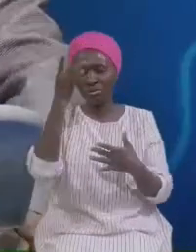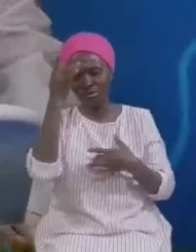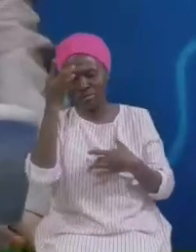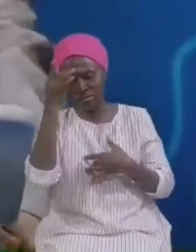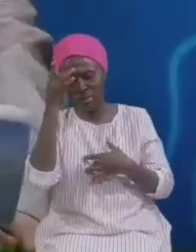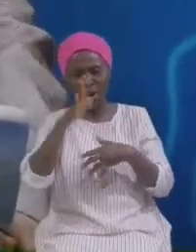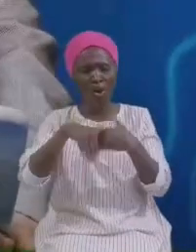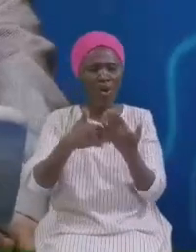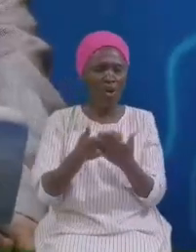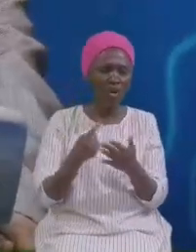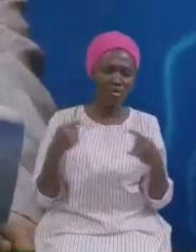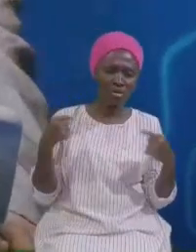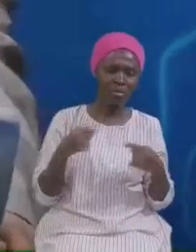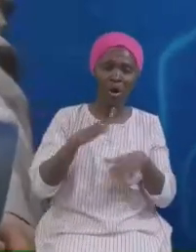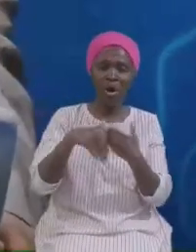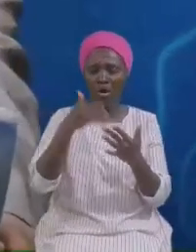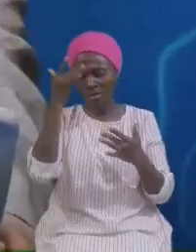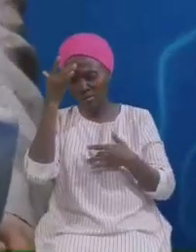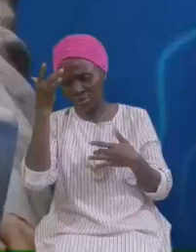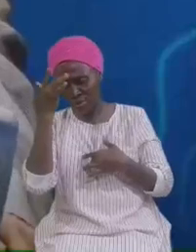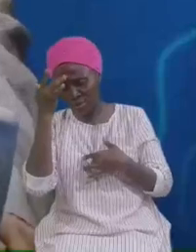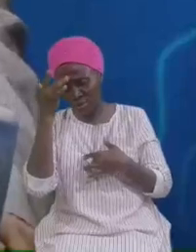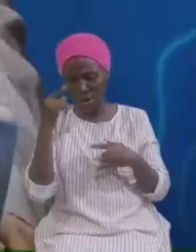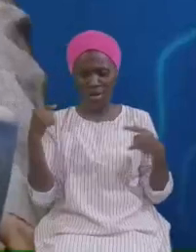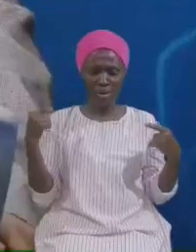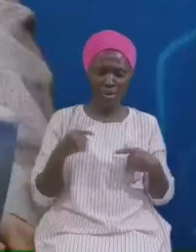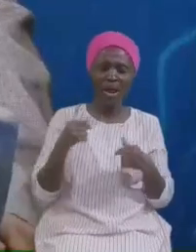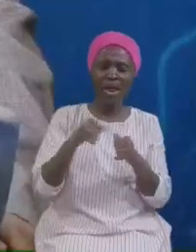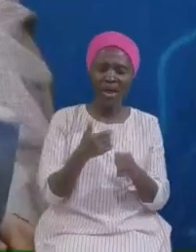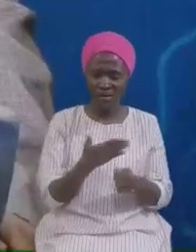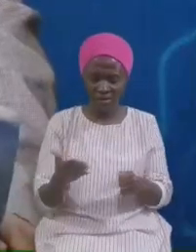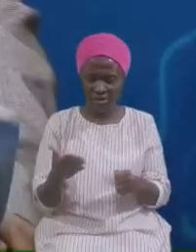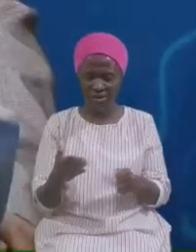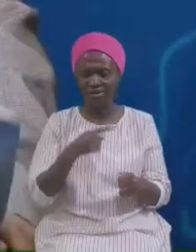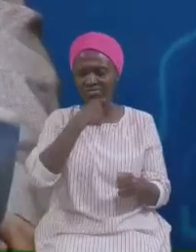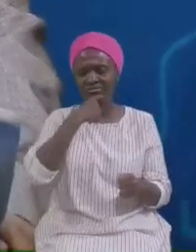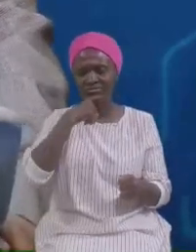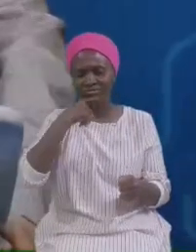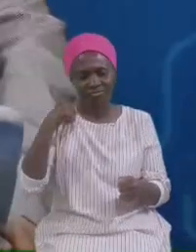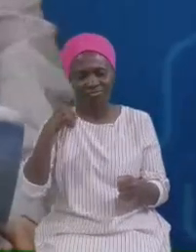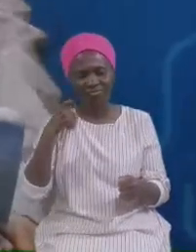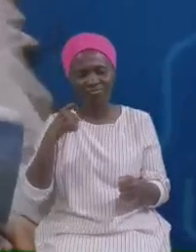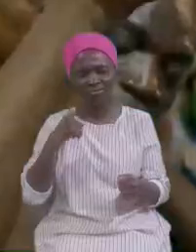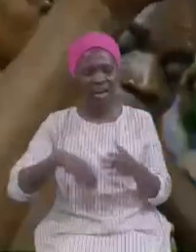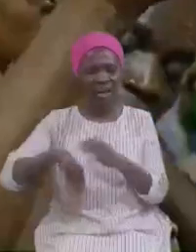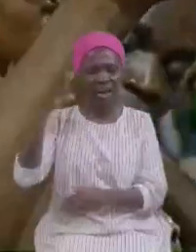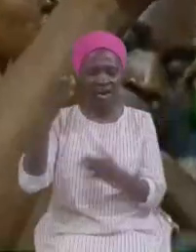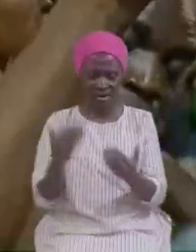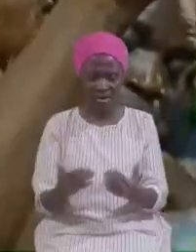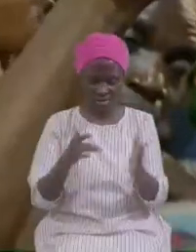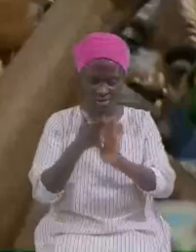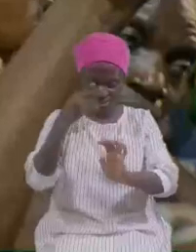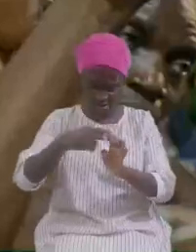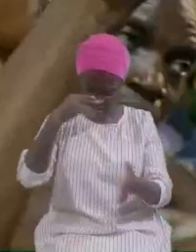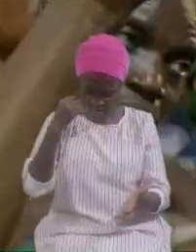les maladies, toutes les infirmités, toutes les douleurs, tout ce qui est dans la vie de ton peuple se dessèche maintenant